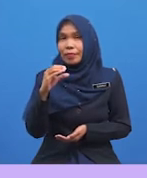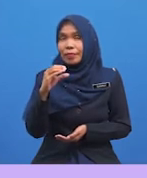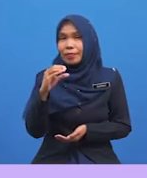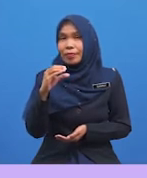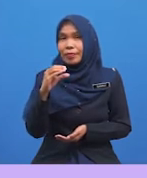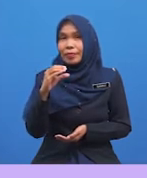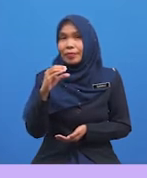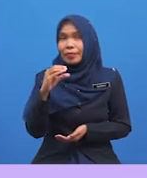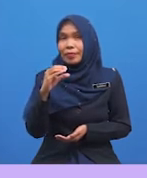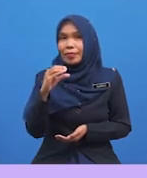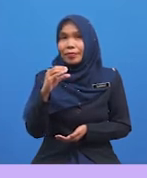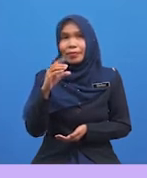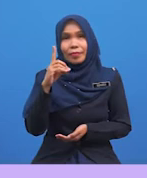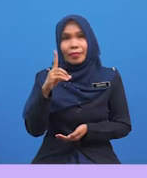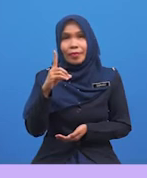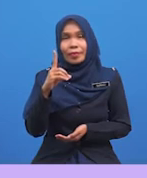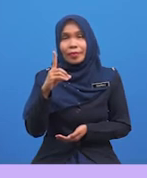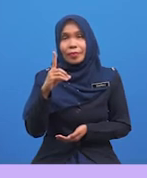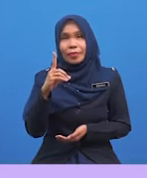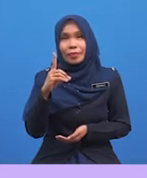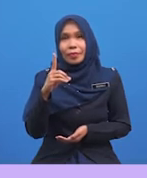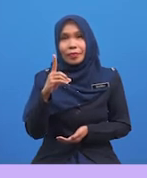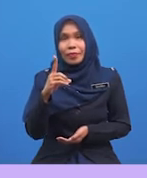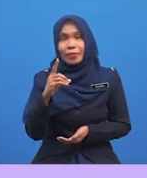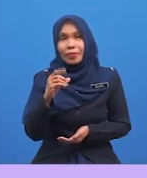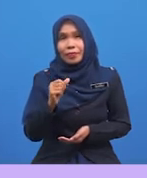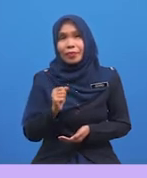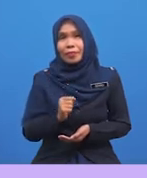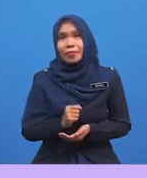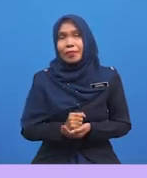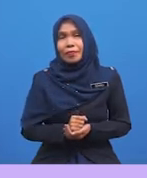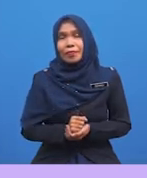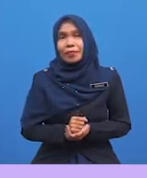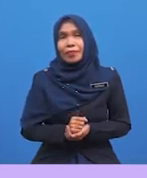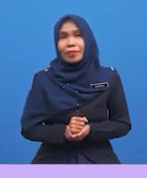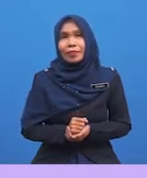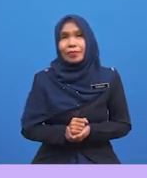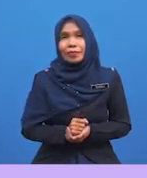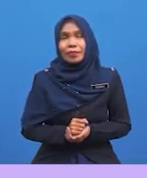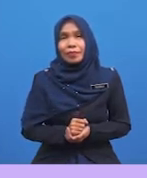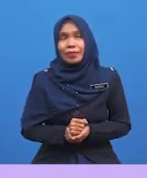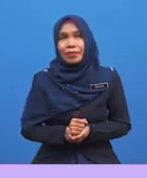pendidikan sahaja. D, merupakan kawasan Felda.